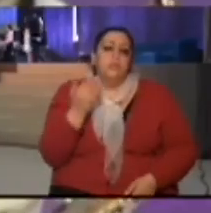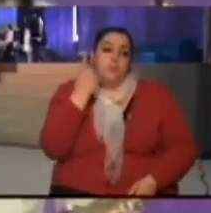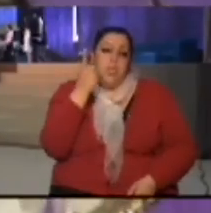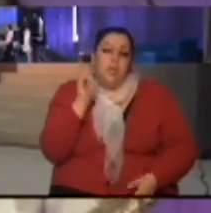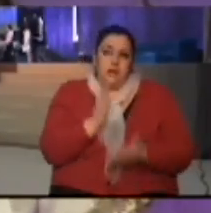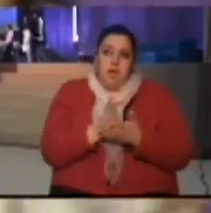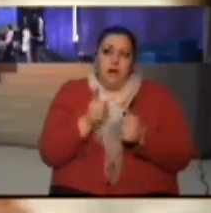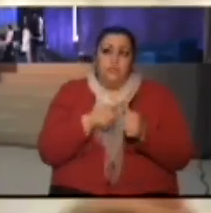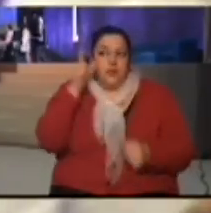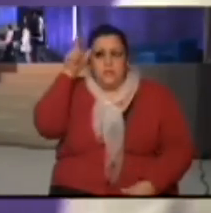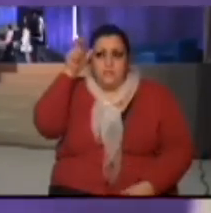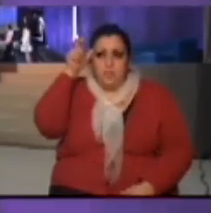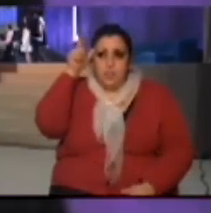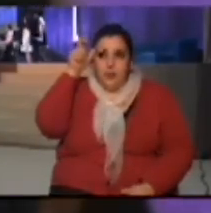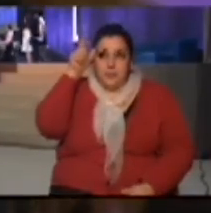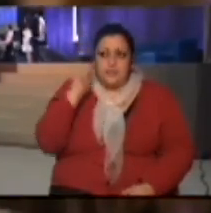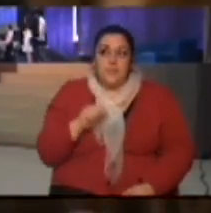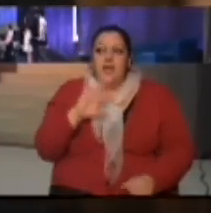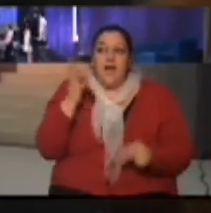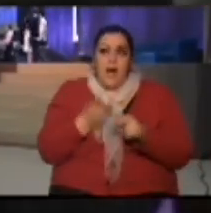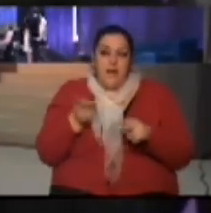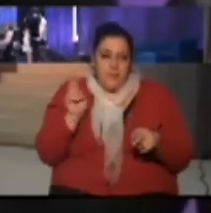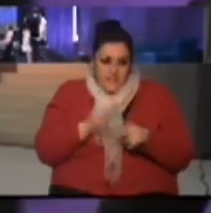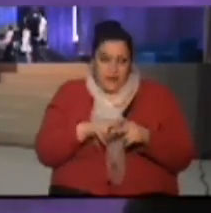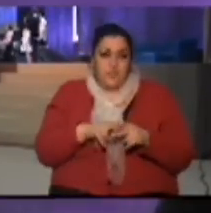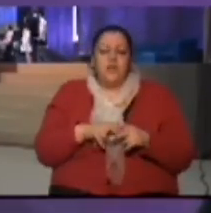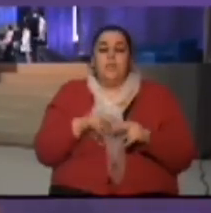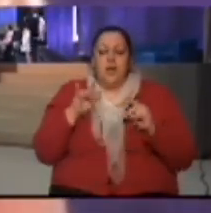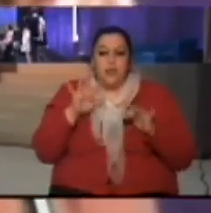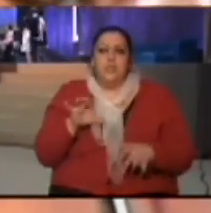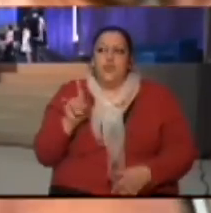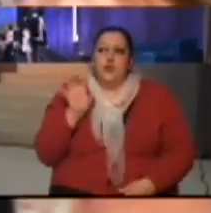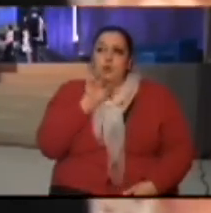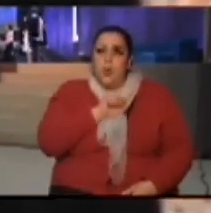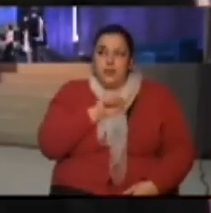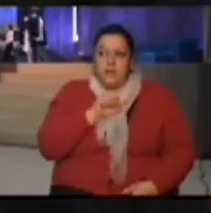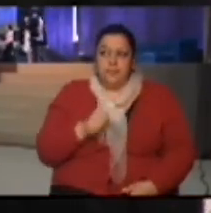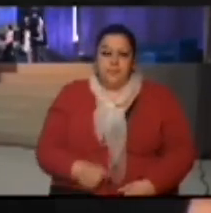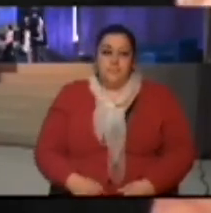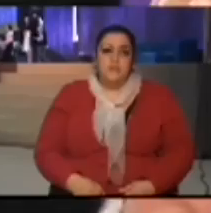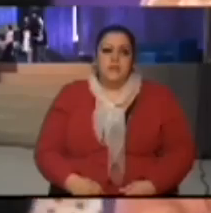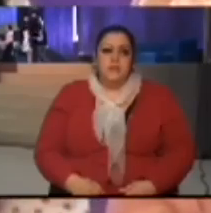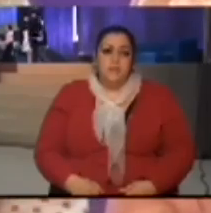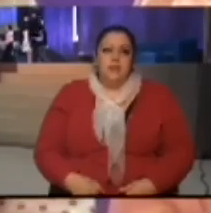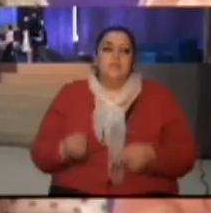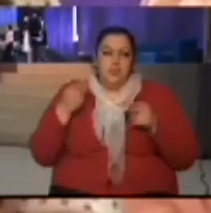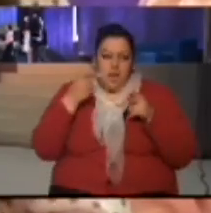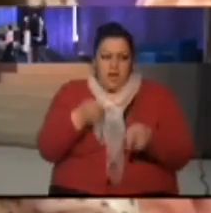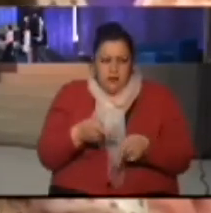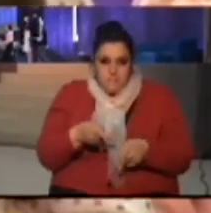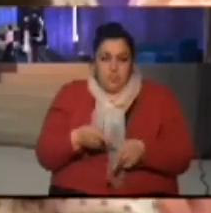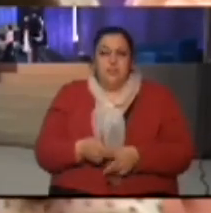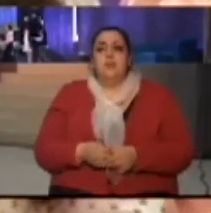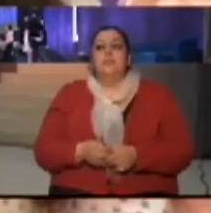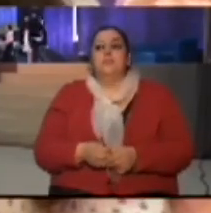Սատանա, ամեն ինչ արեց, որ գողանա, ամեն ինչ արեց, որ թալանի, ամեն ինչ արեց